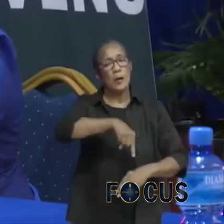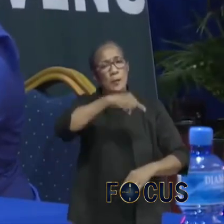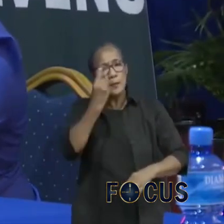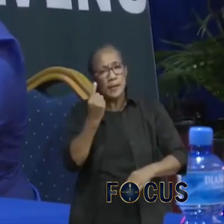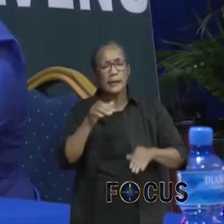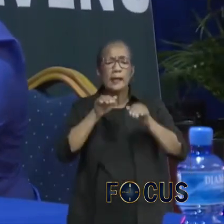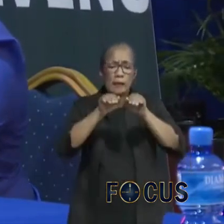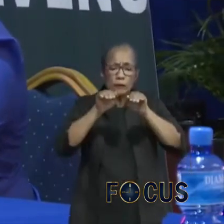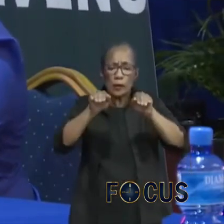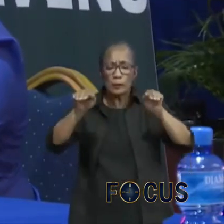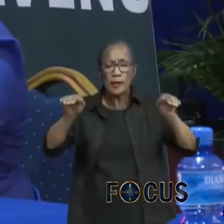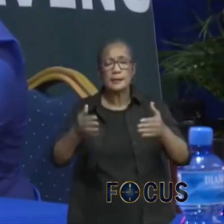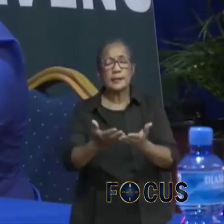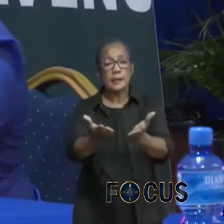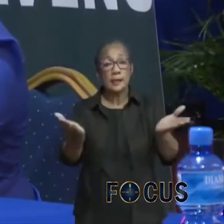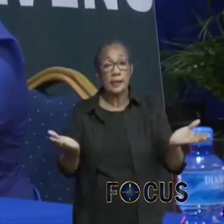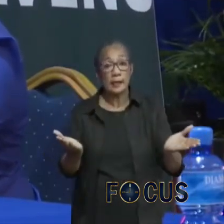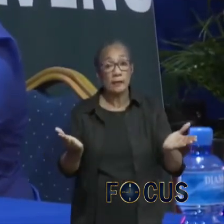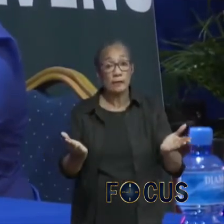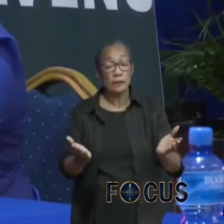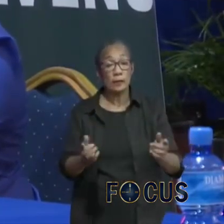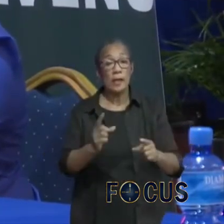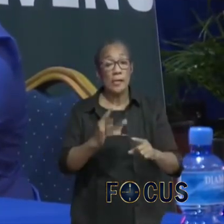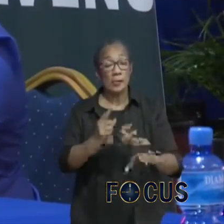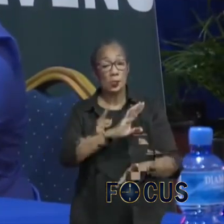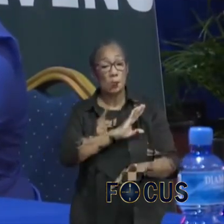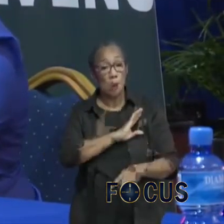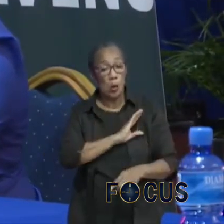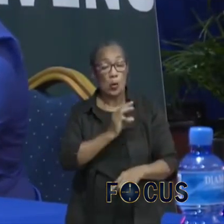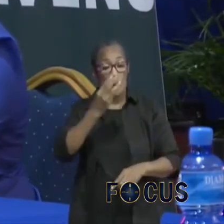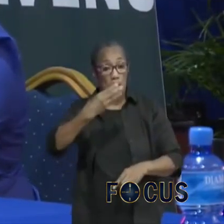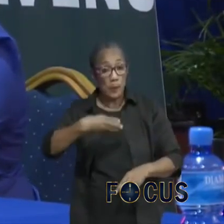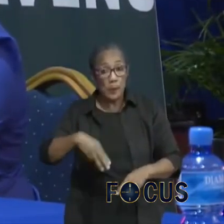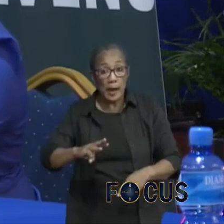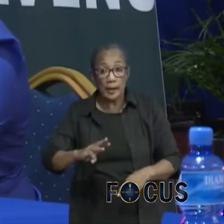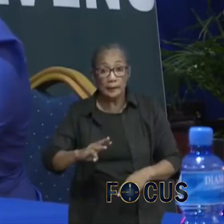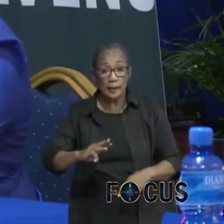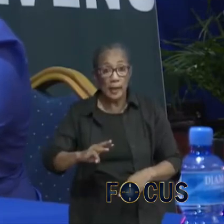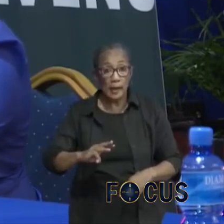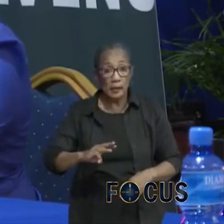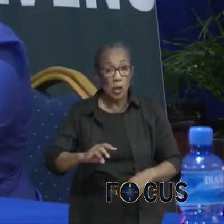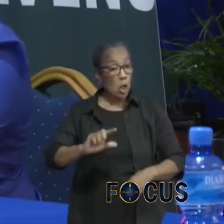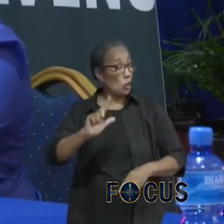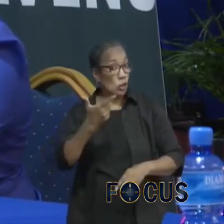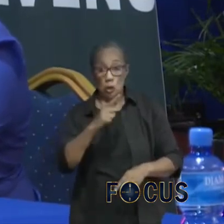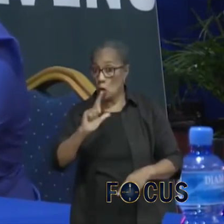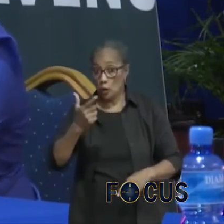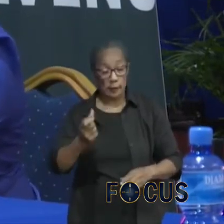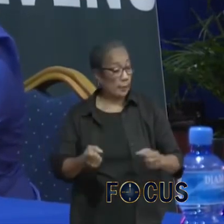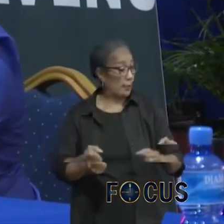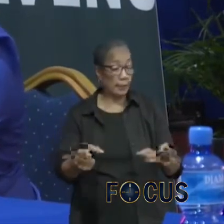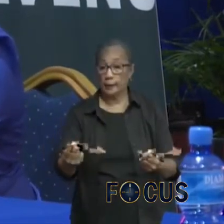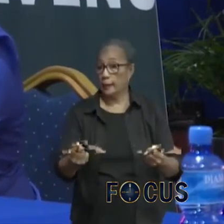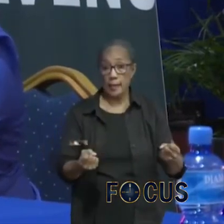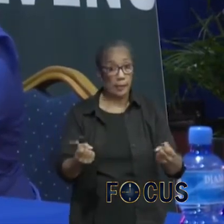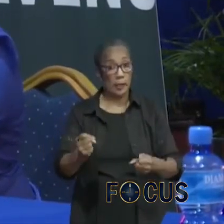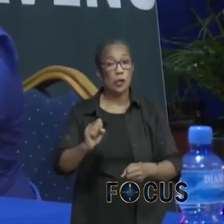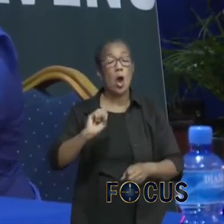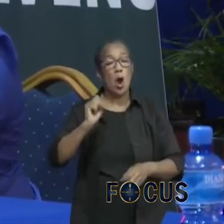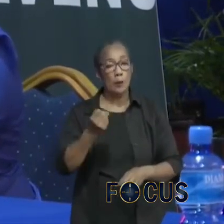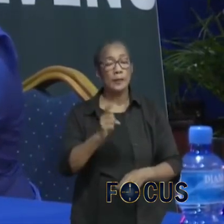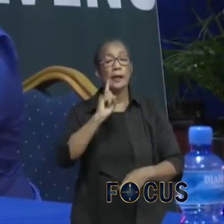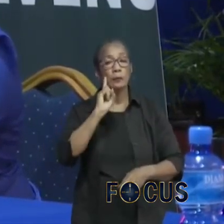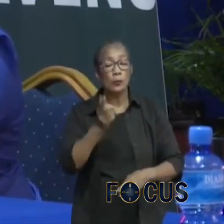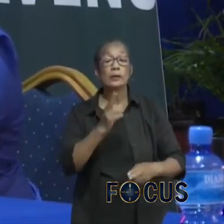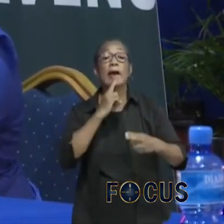informeren. Dat betekent ook dat zij aanstaande maandag niet beginnen te rijden, omdat er nog een paar afspraken gemaakt